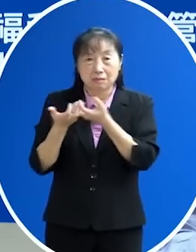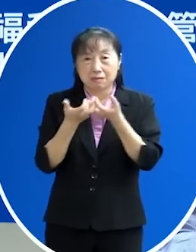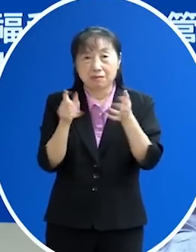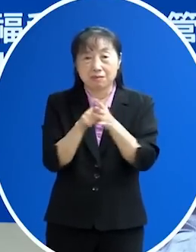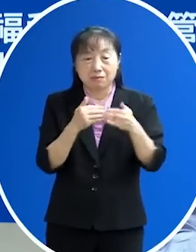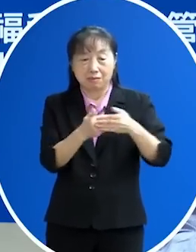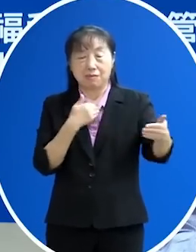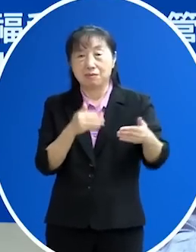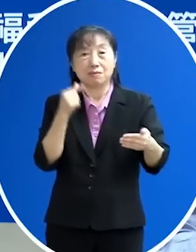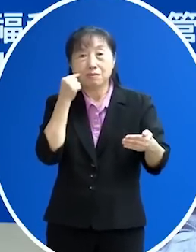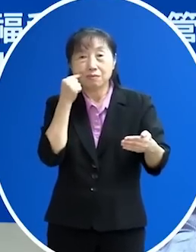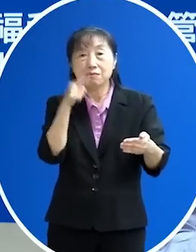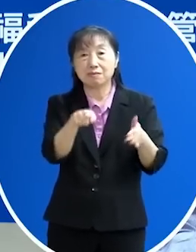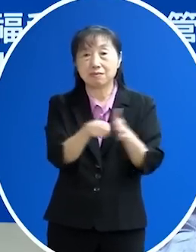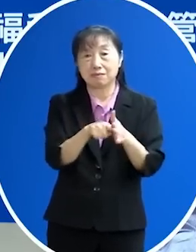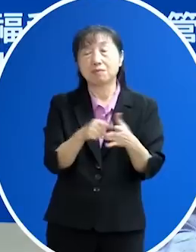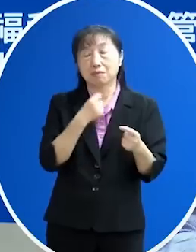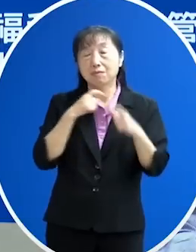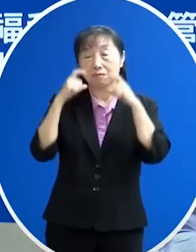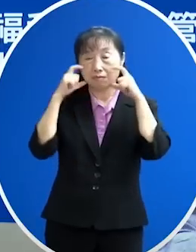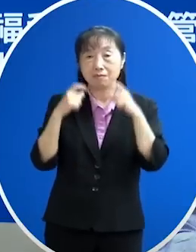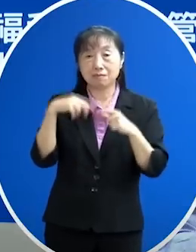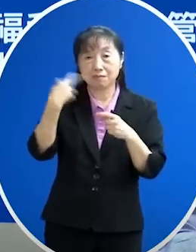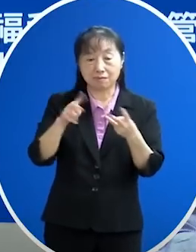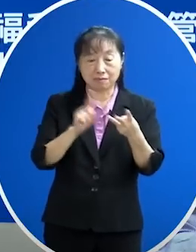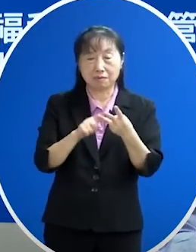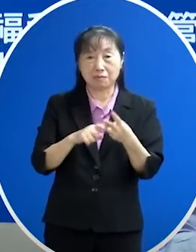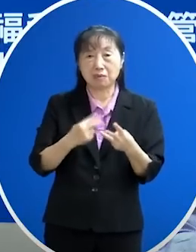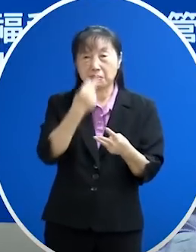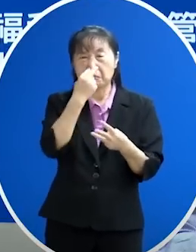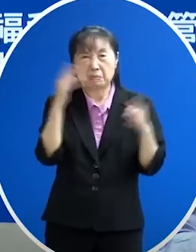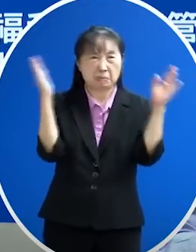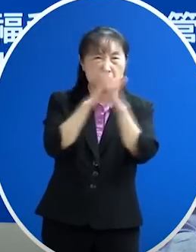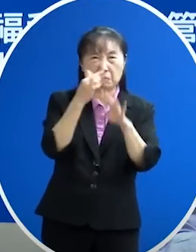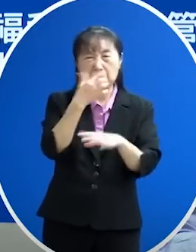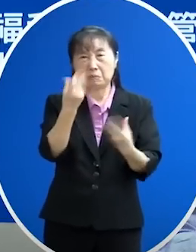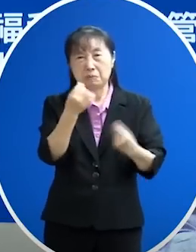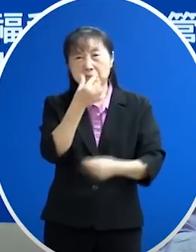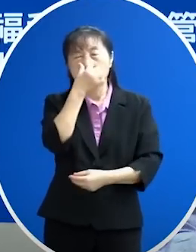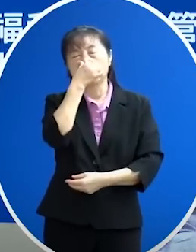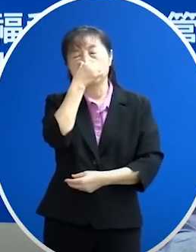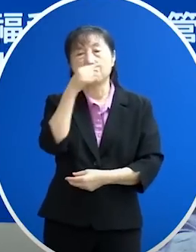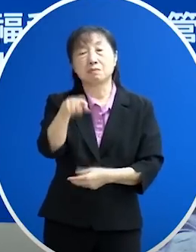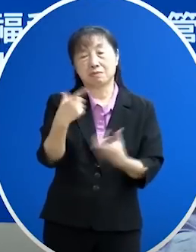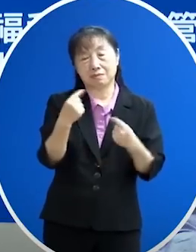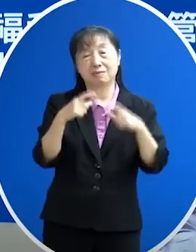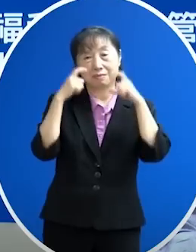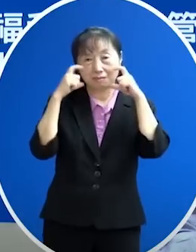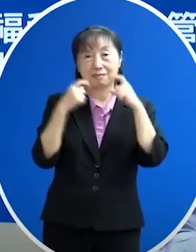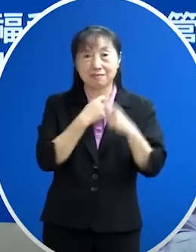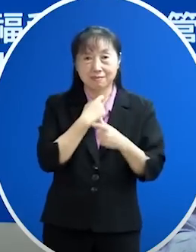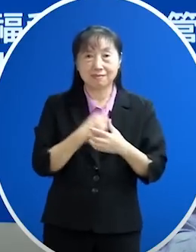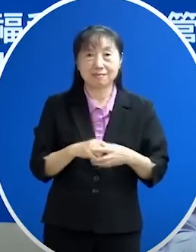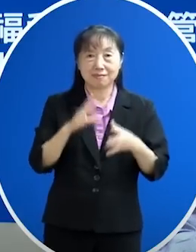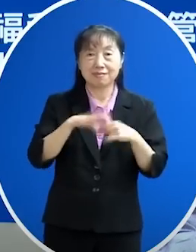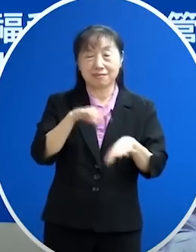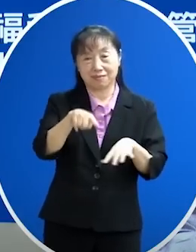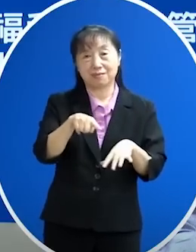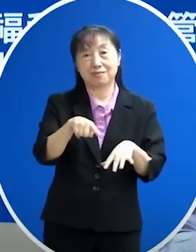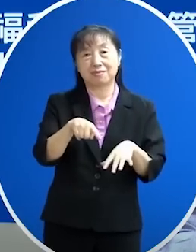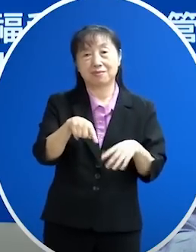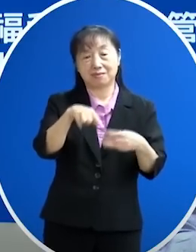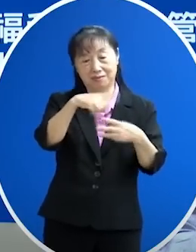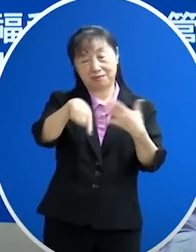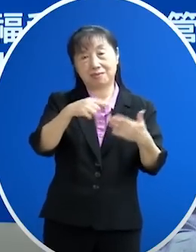办法保持社交距离，人很多。第三个就是说，如果空气不是很流通，这个我们还是建议要戴。那我们现在就维持这样子